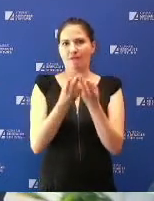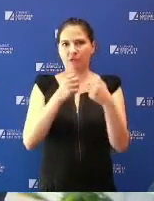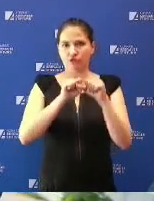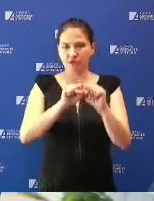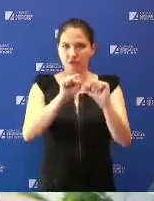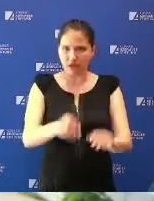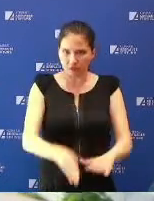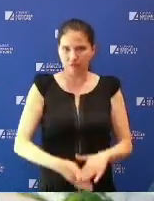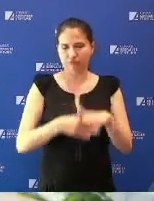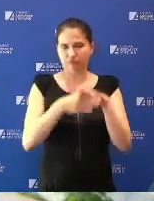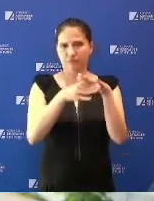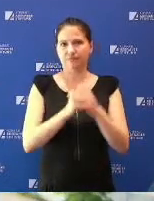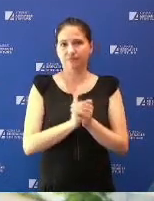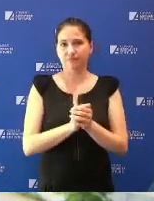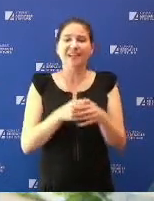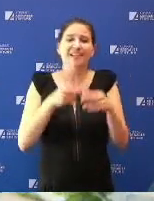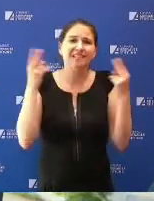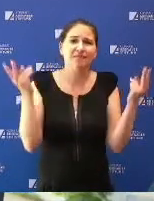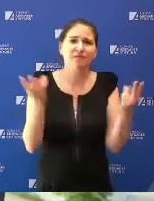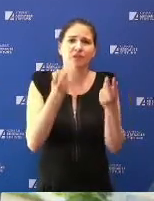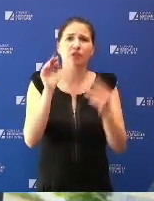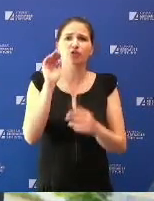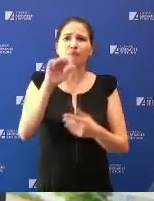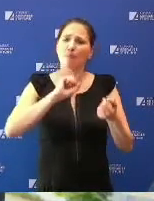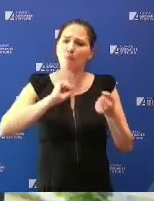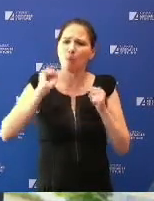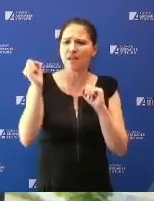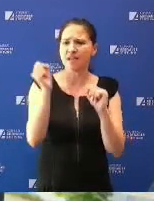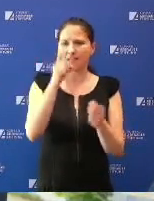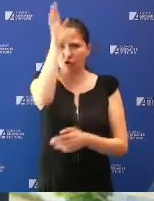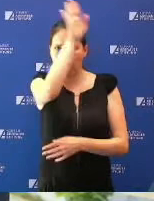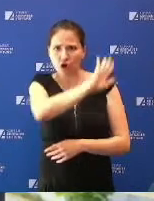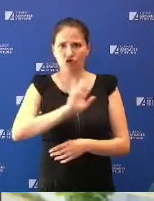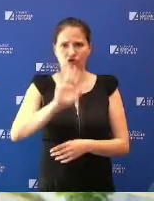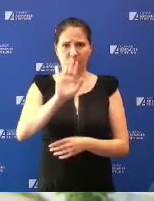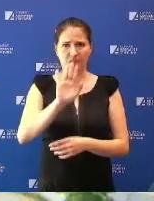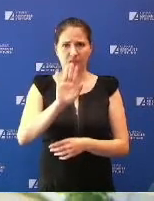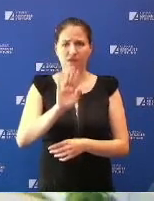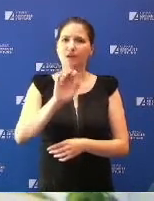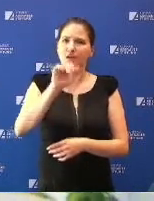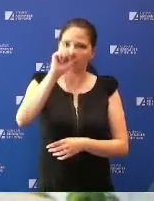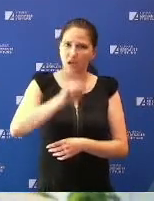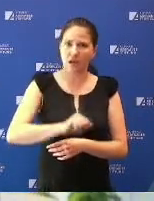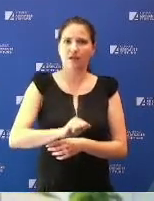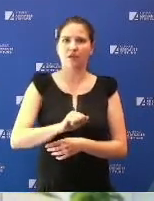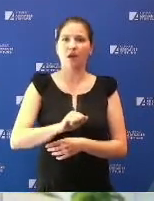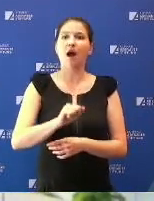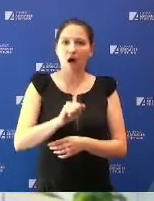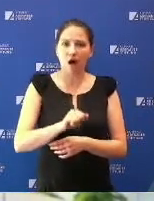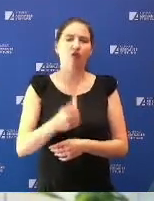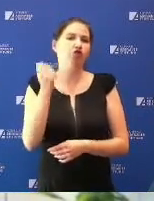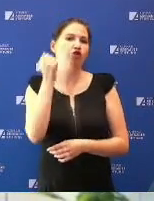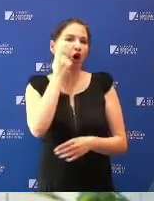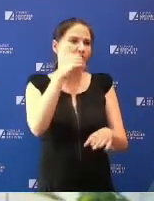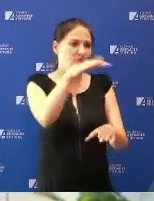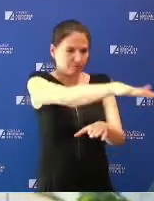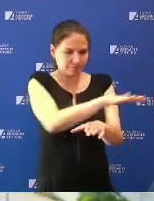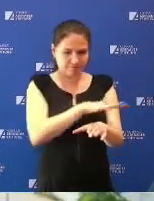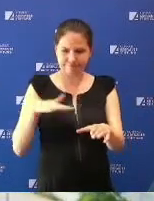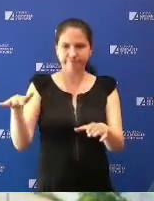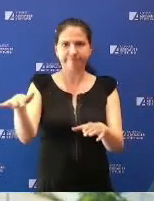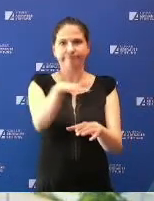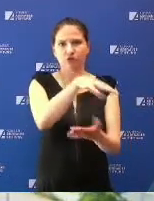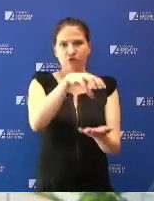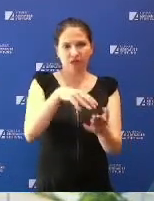selbstverständlich auch in Zukunft Mobilität im ganzen Land und natürlich auch im ländlichen Raum ermöglichen.